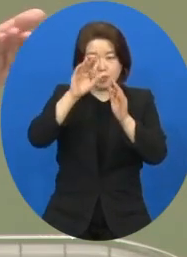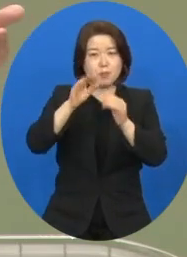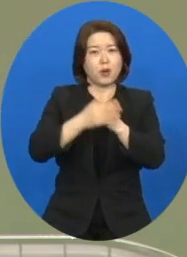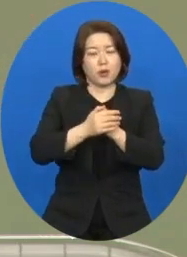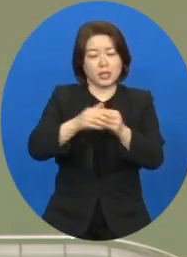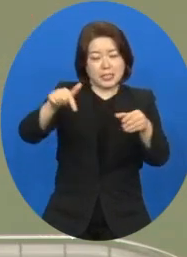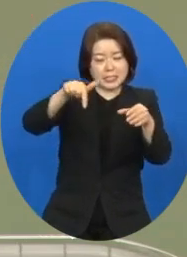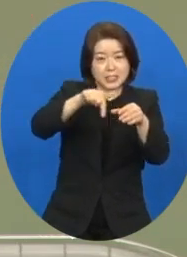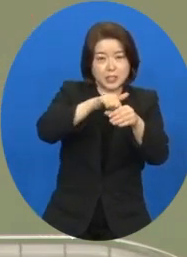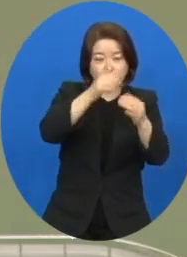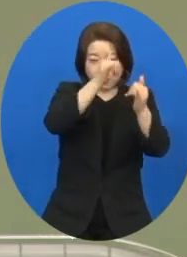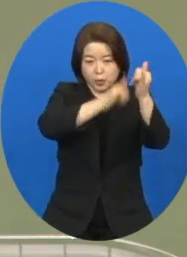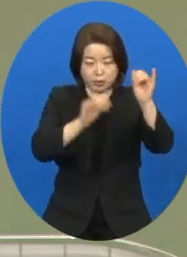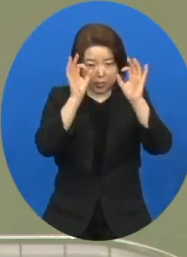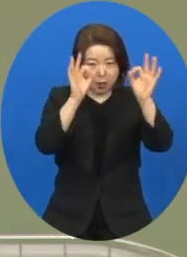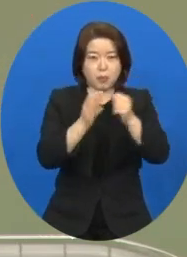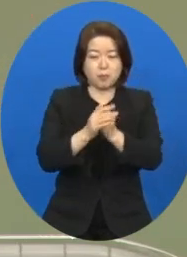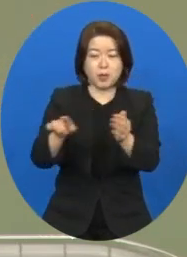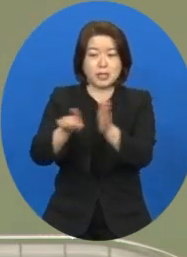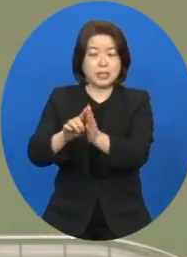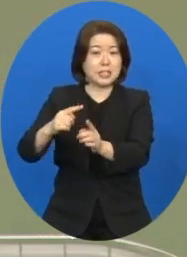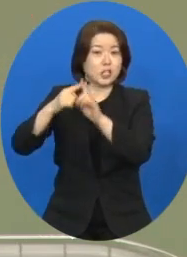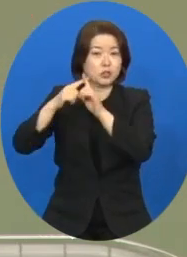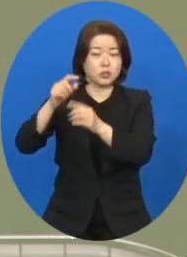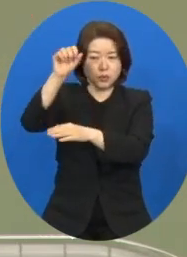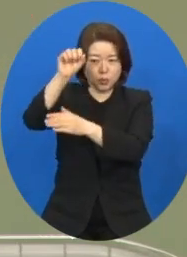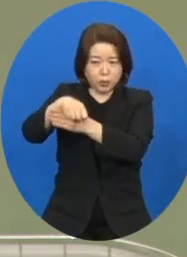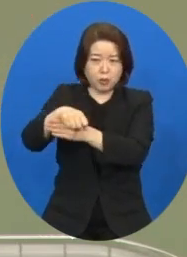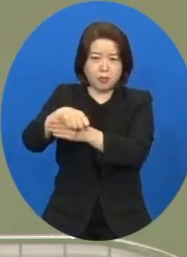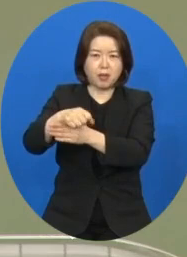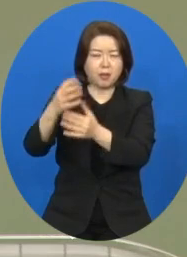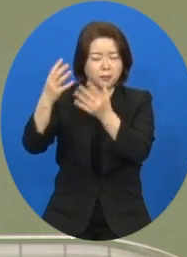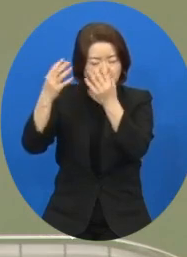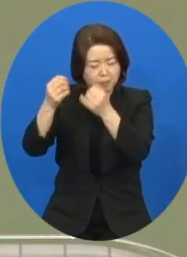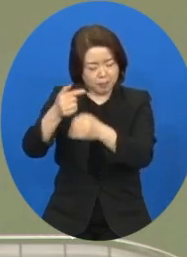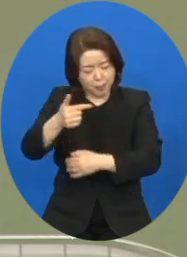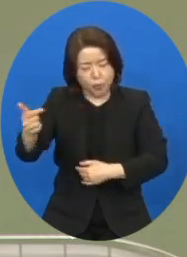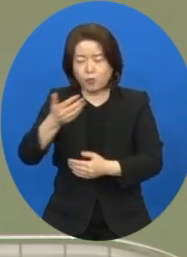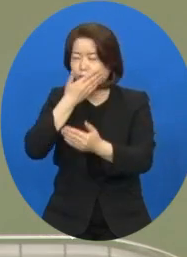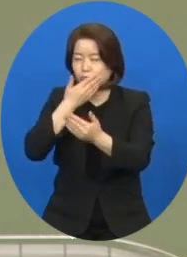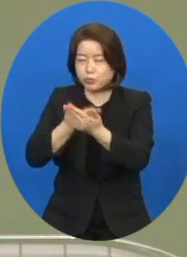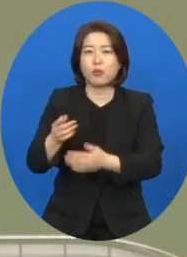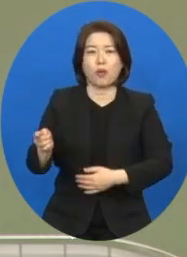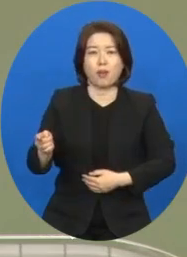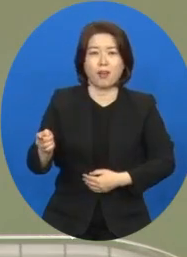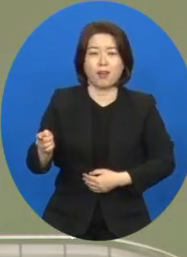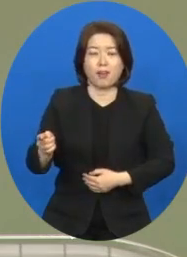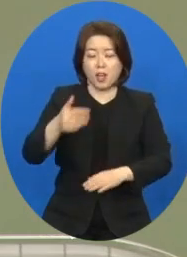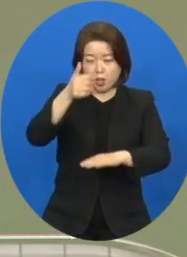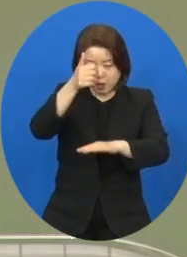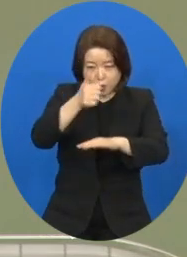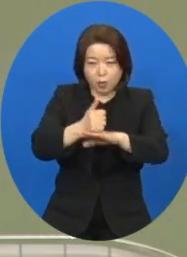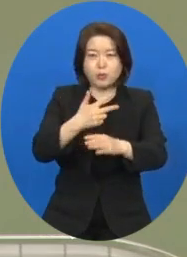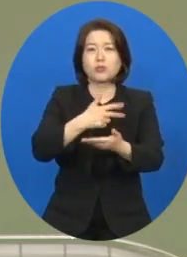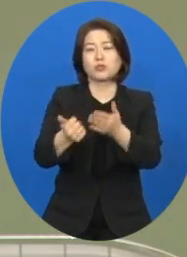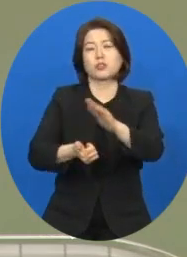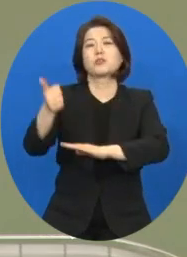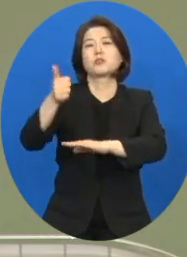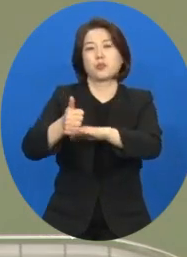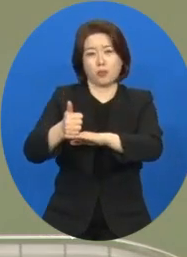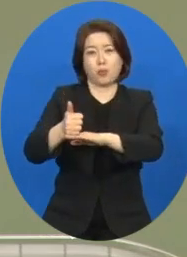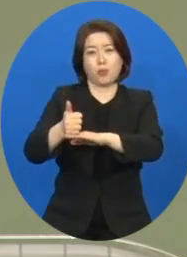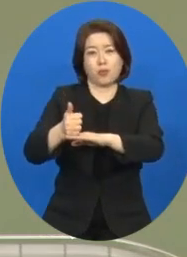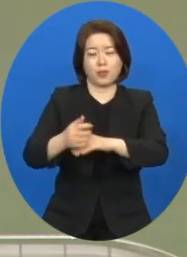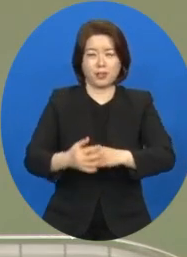통해서 순교의 열매들이 얼마나 컸나요? 결국은 주님은 성공하신 거잖아요.